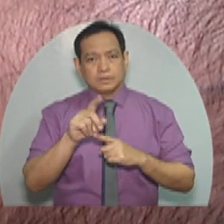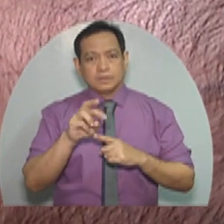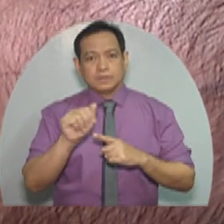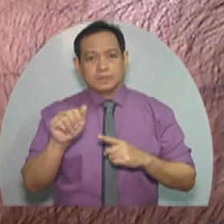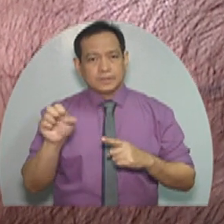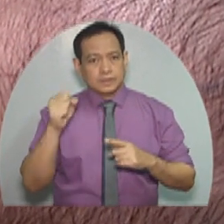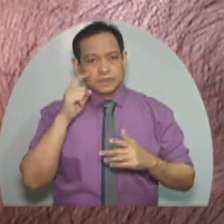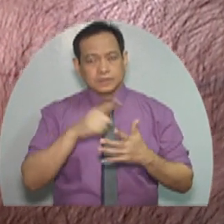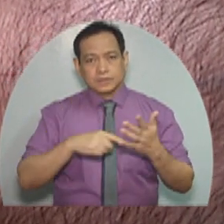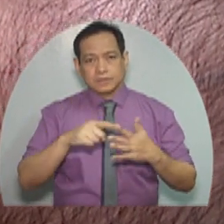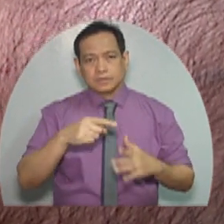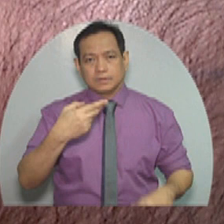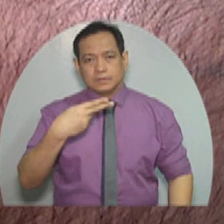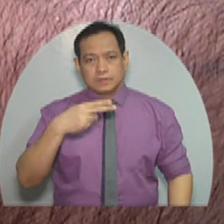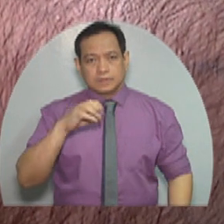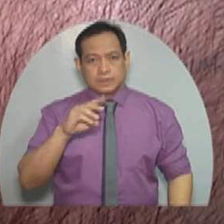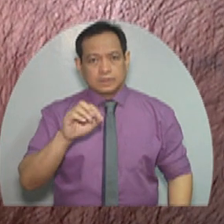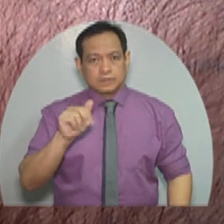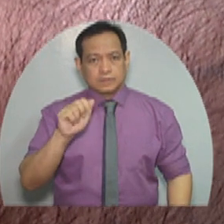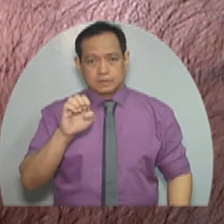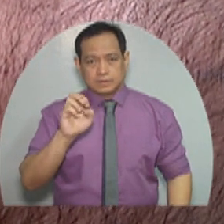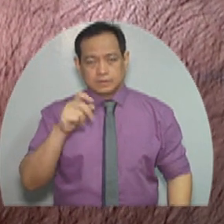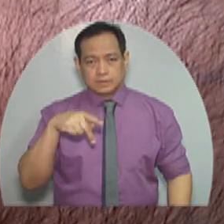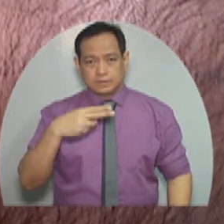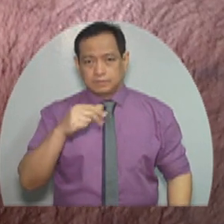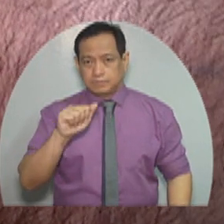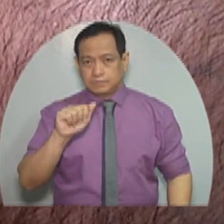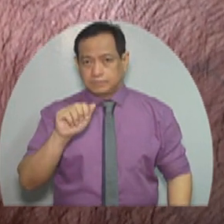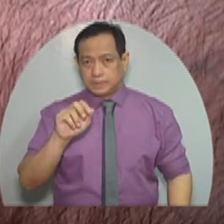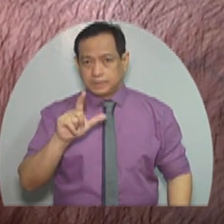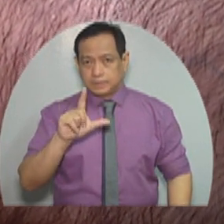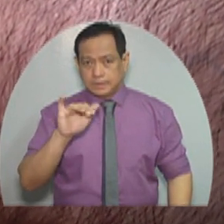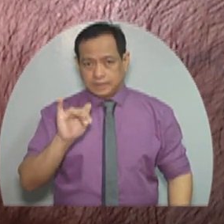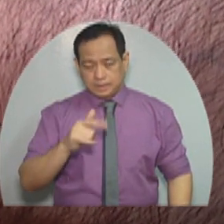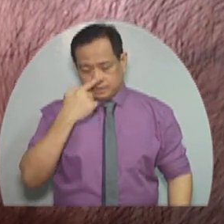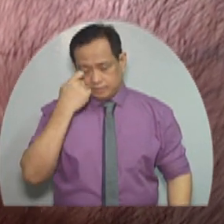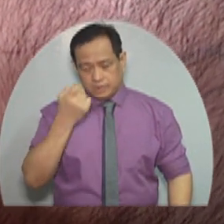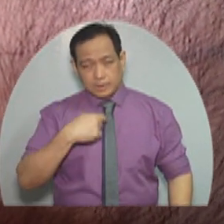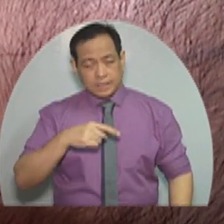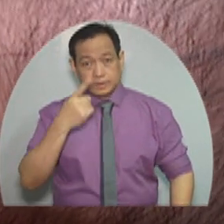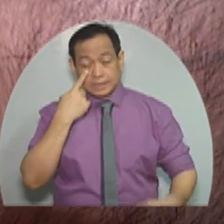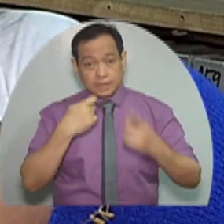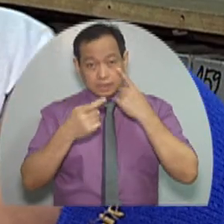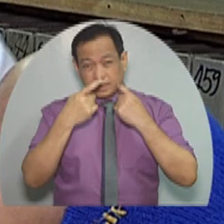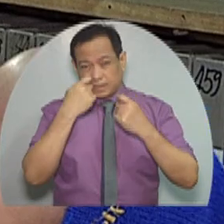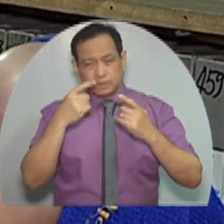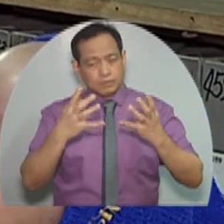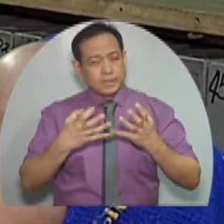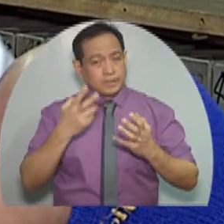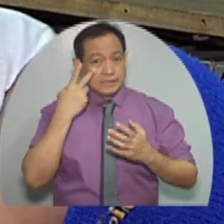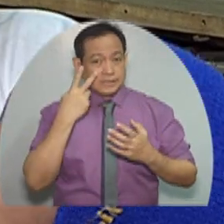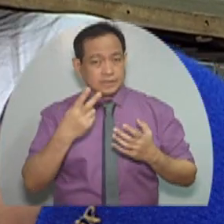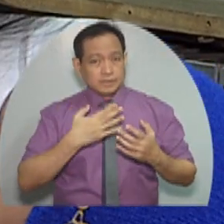lumabas din na meron siyang hydranencephaly. Umiyak po ako nung kasi, ayaw ko po kasi